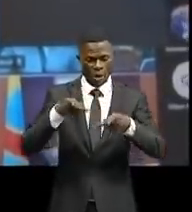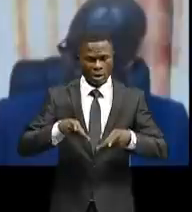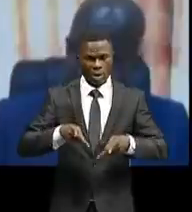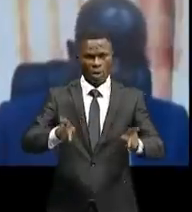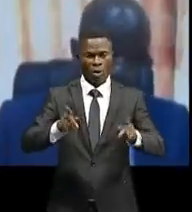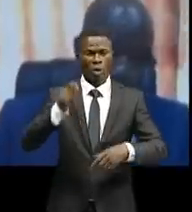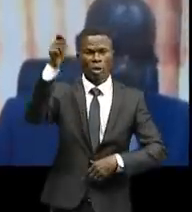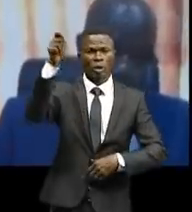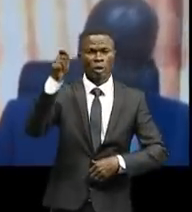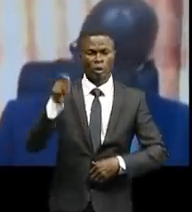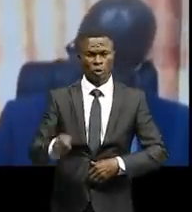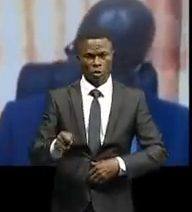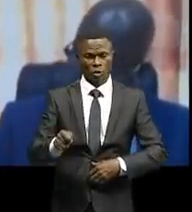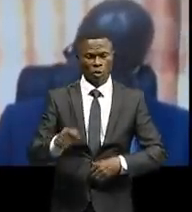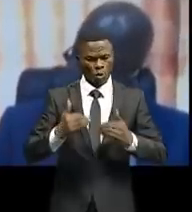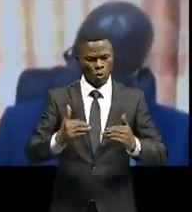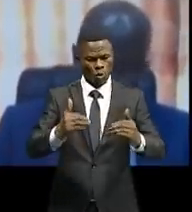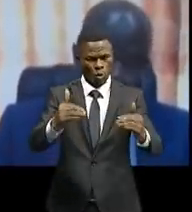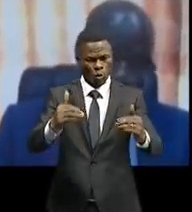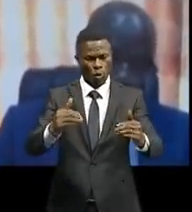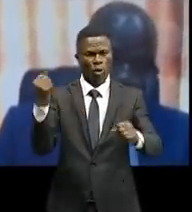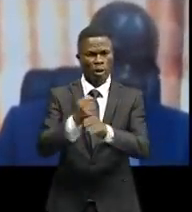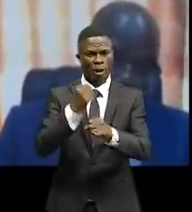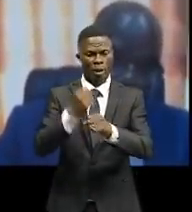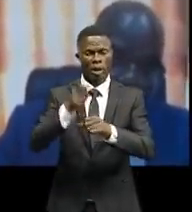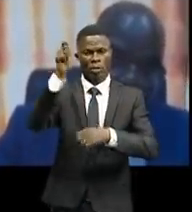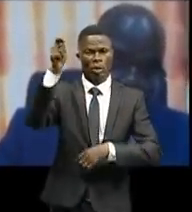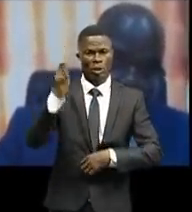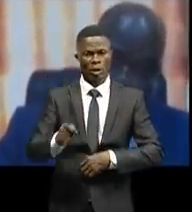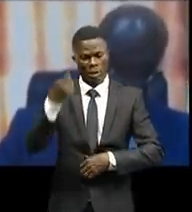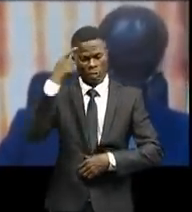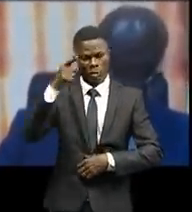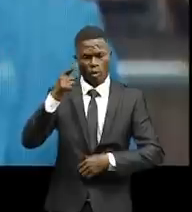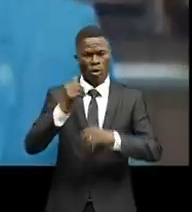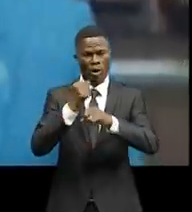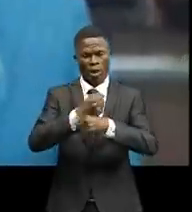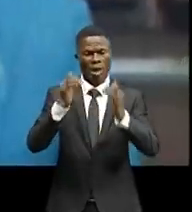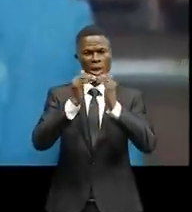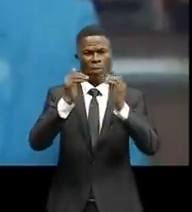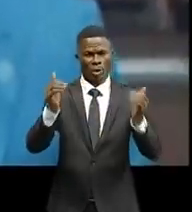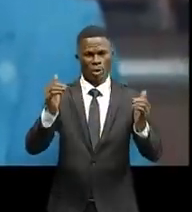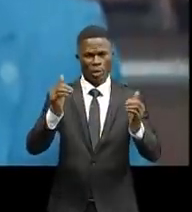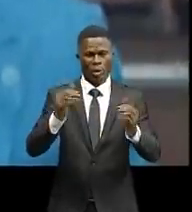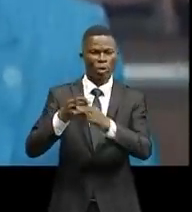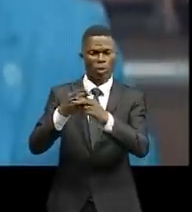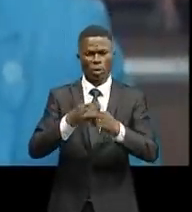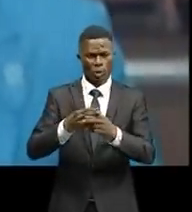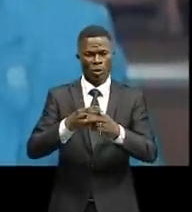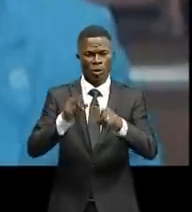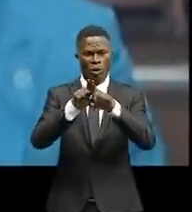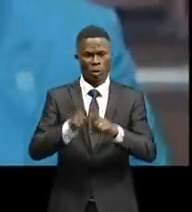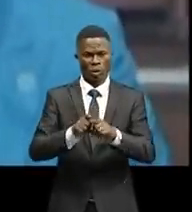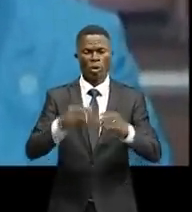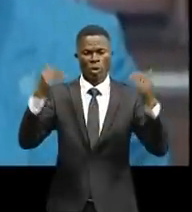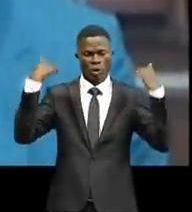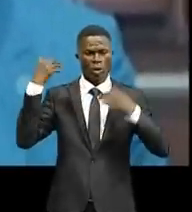permettre à nos forces armées de poursuivre les opérations militaires en vue de la restauration de la paix, la sécurité et